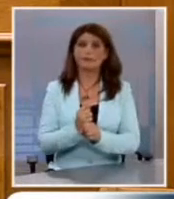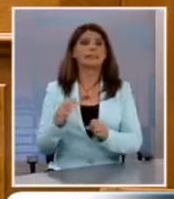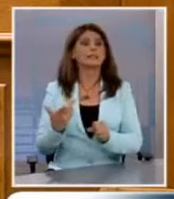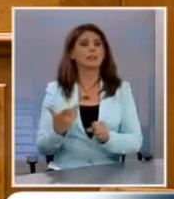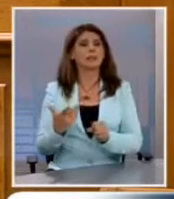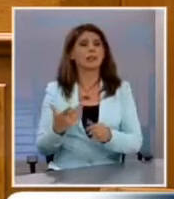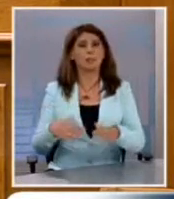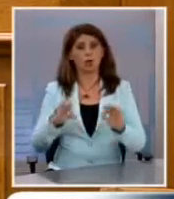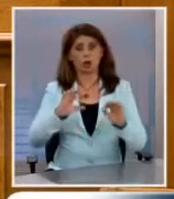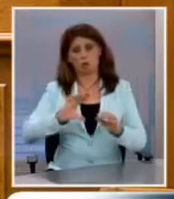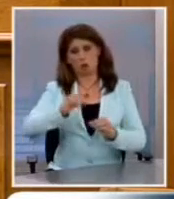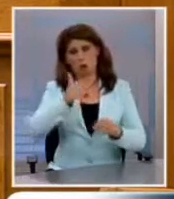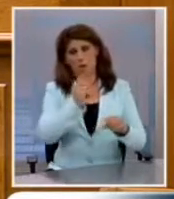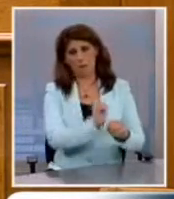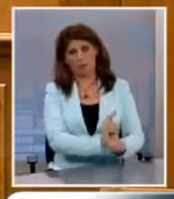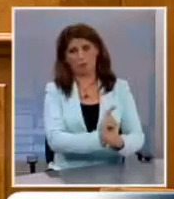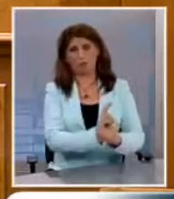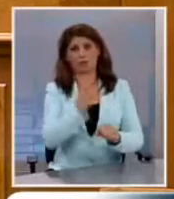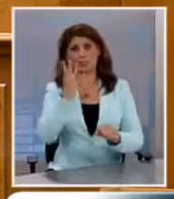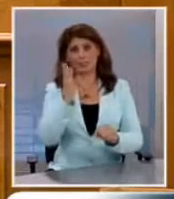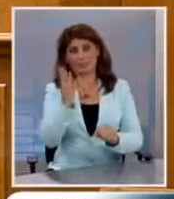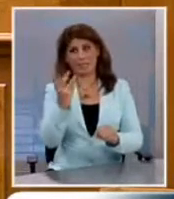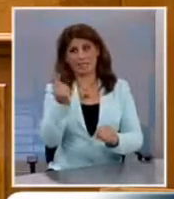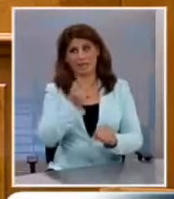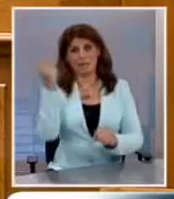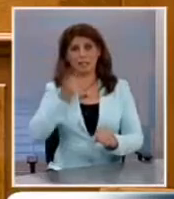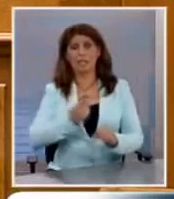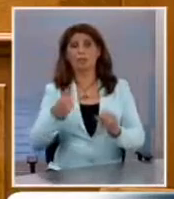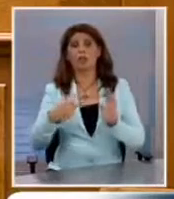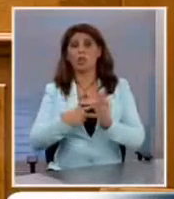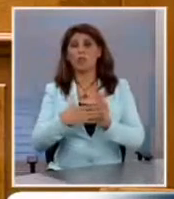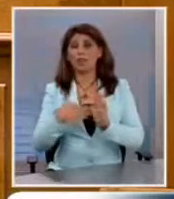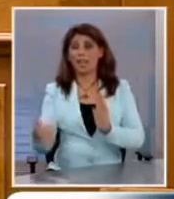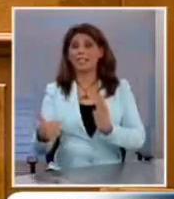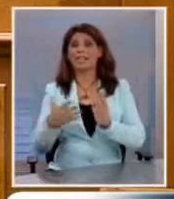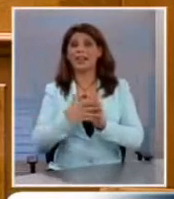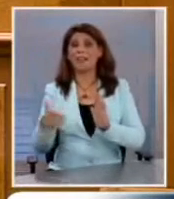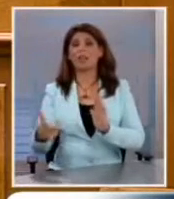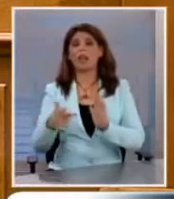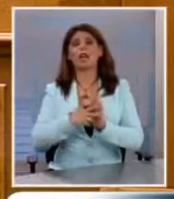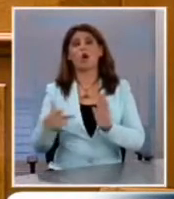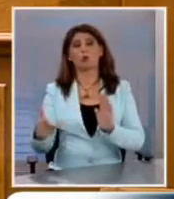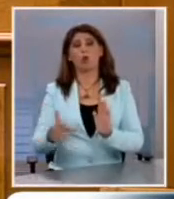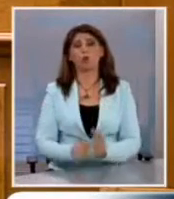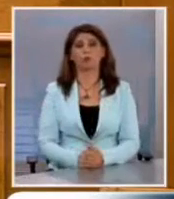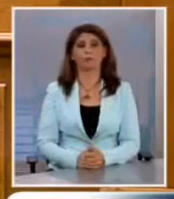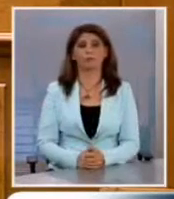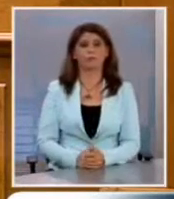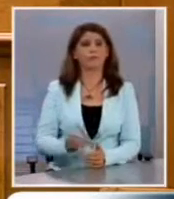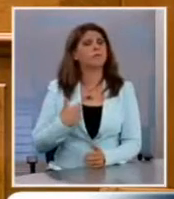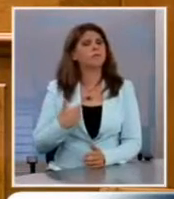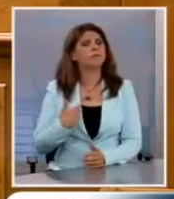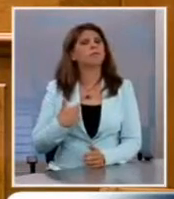πρωτογενή πλεονάσματα της τάξης του 4,5% για το 16, το 17 και το 18. Τα δικά μας